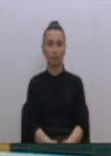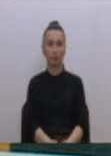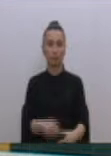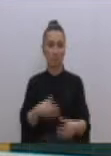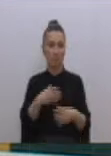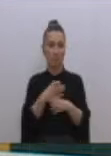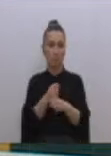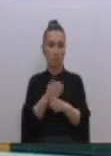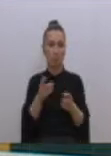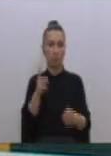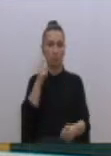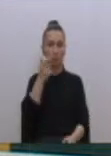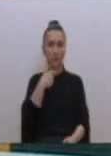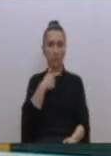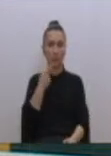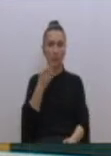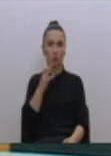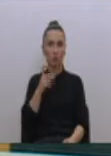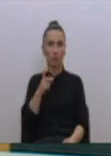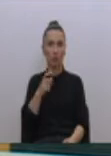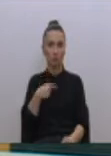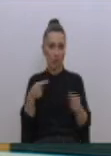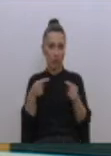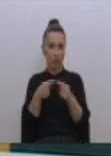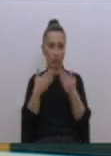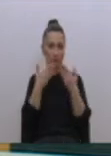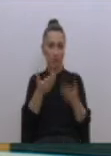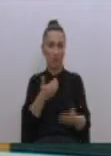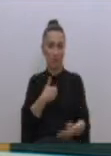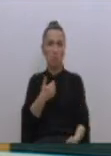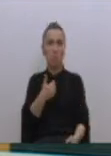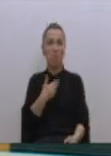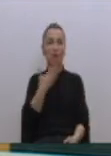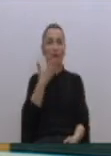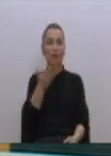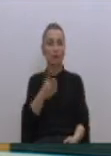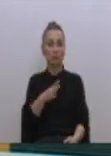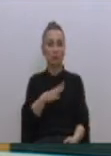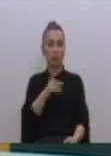მოკლედ, პატმოცოტნე, დავაზუსტოთ შეიძლება, ანუ მე კითხეთ, რომ